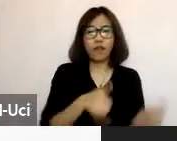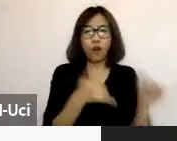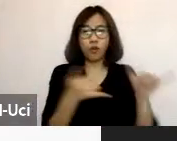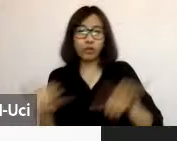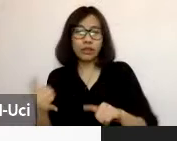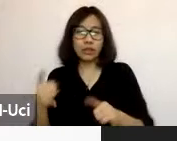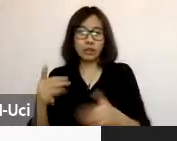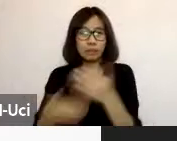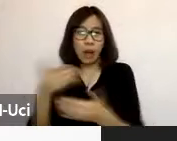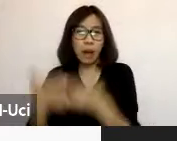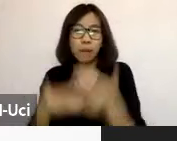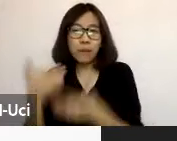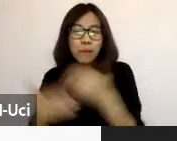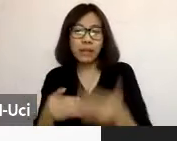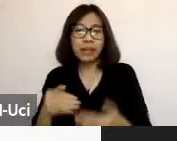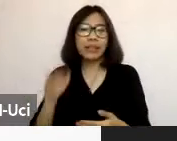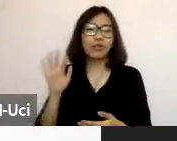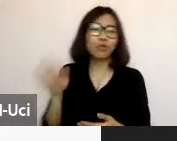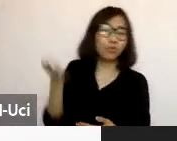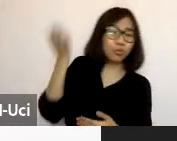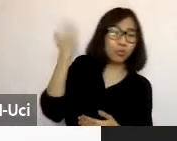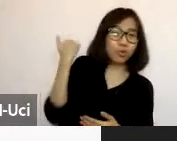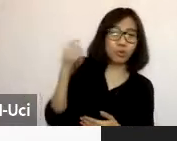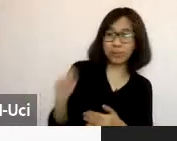dulu pada tahun 1874